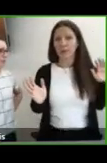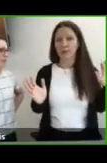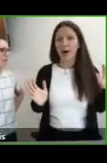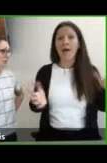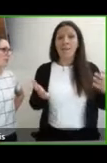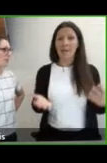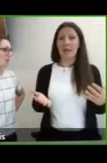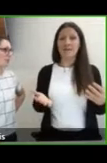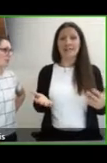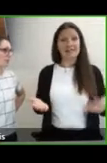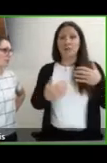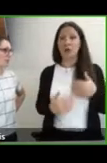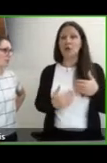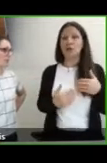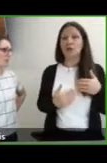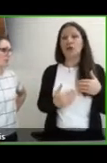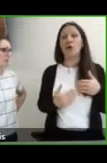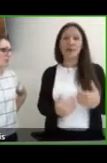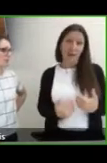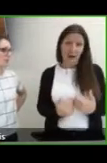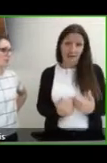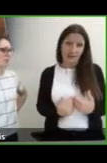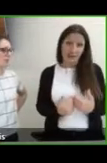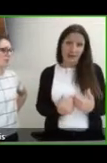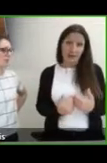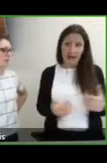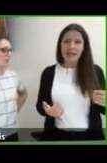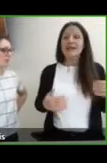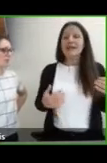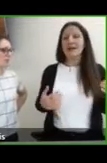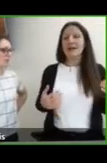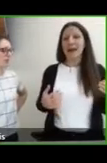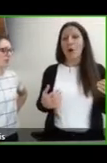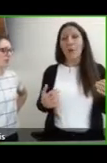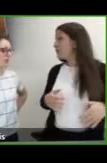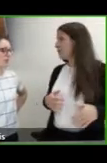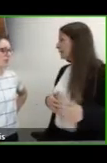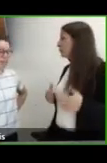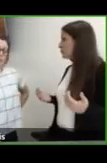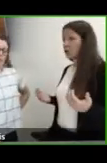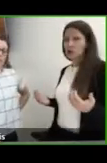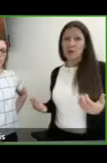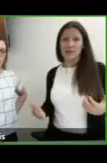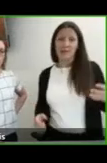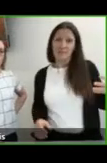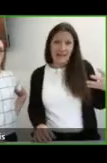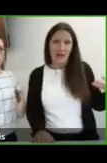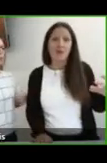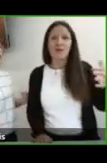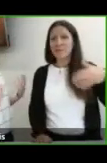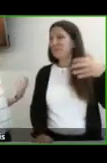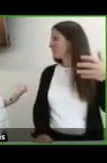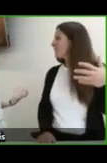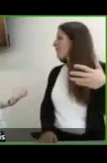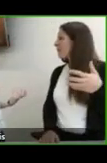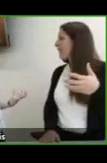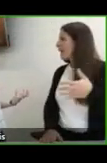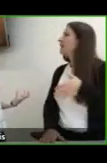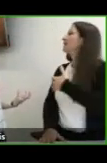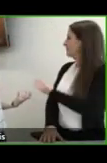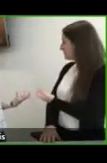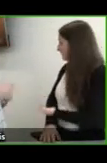on n'a pas de pouvoir, mais en fait, s'il nous donne ce qu'on lui demande, hein, ben, on peut lui demander toutes sortes de choses. Et donc, on peut générer des